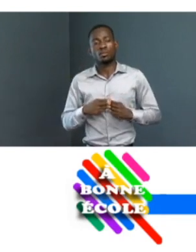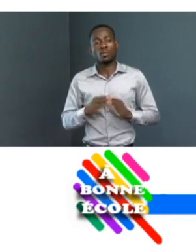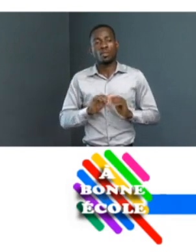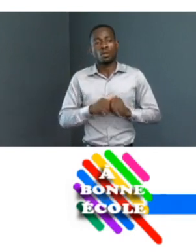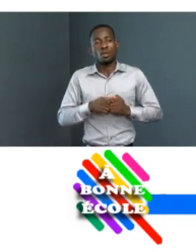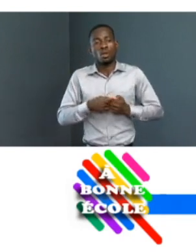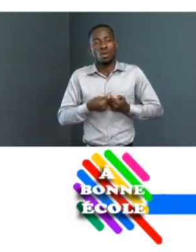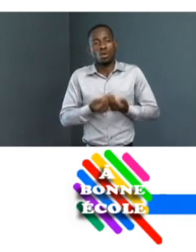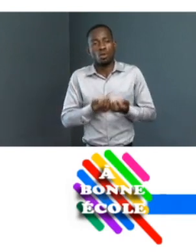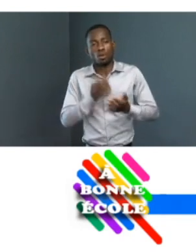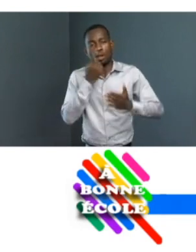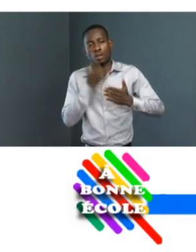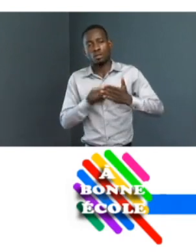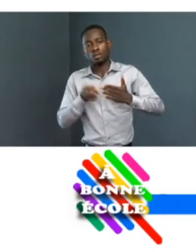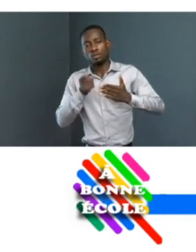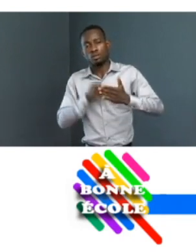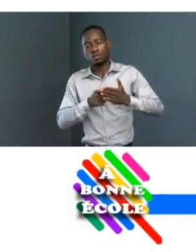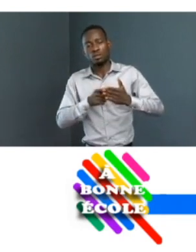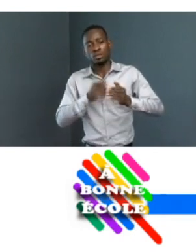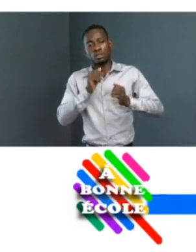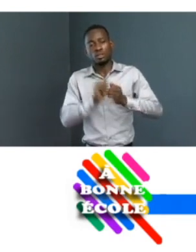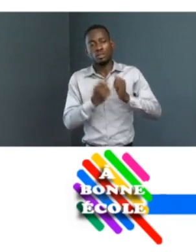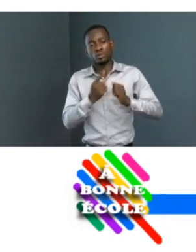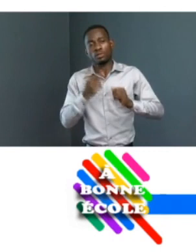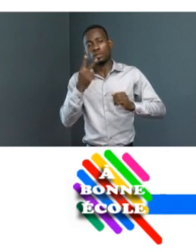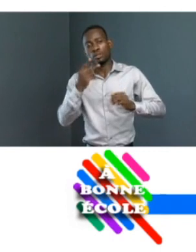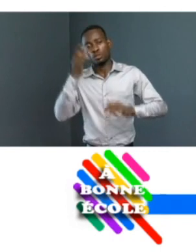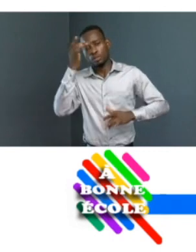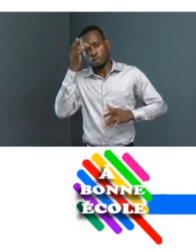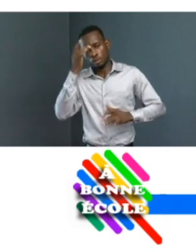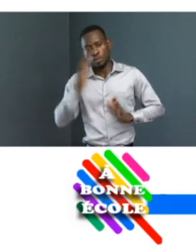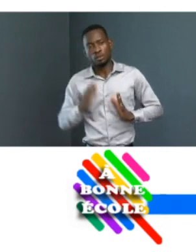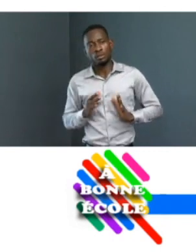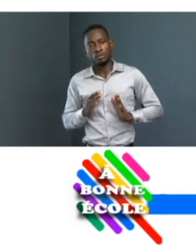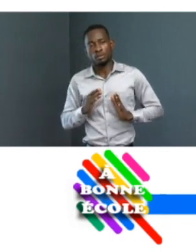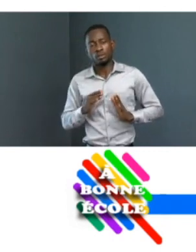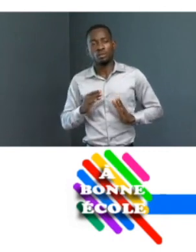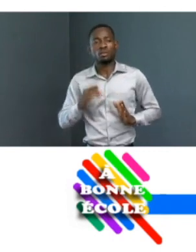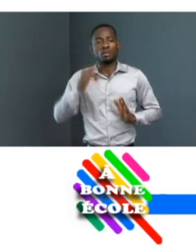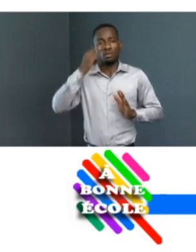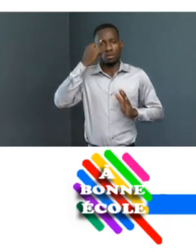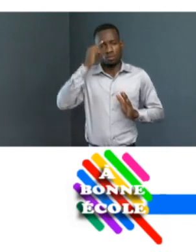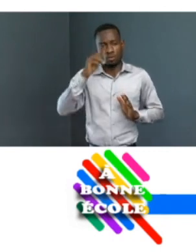Comment corrige-t-on chacune des deux anomalies? Pour